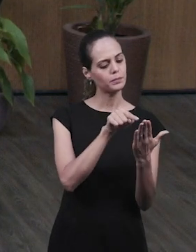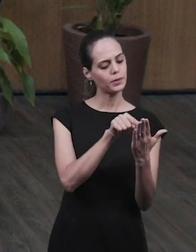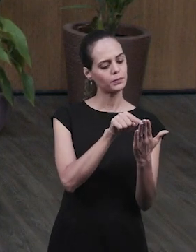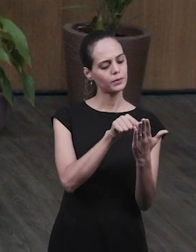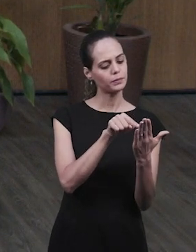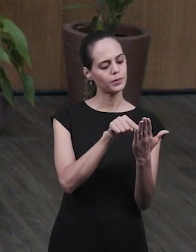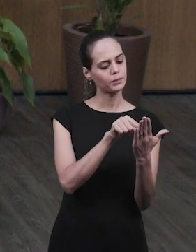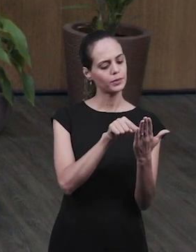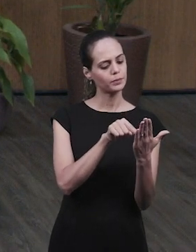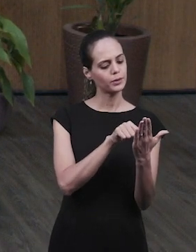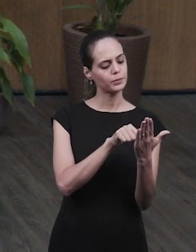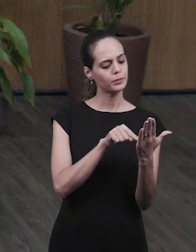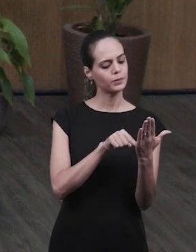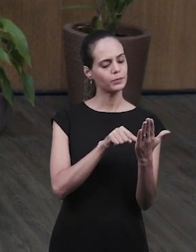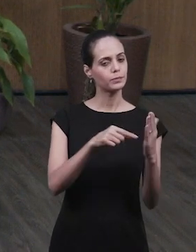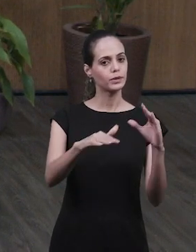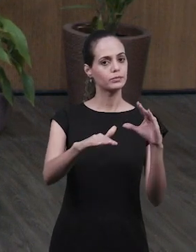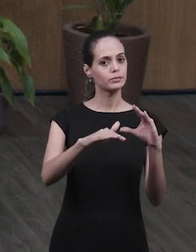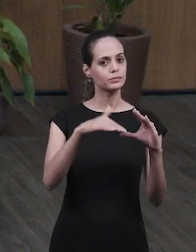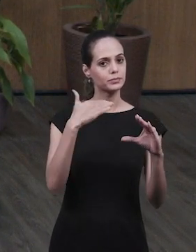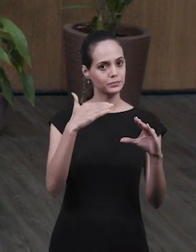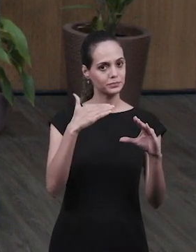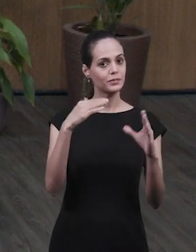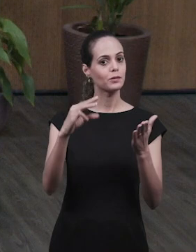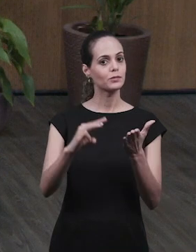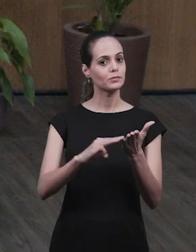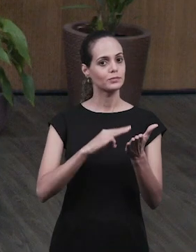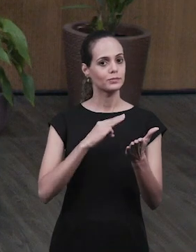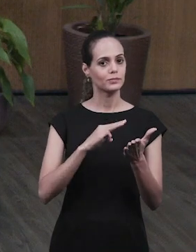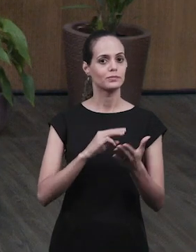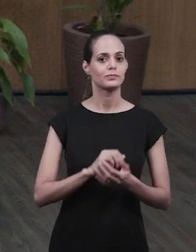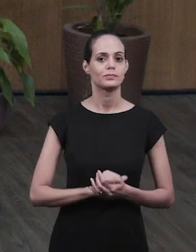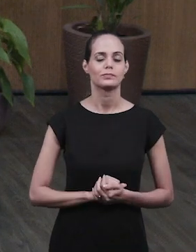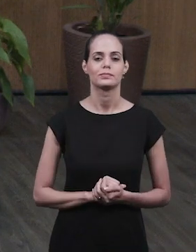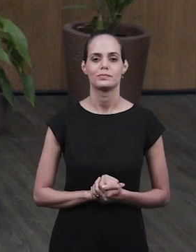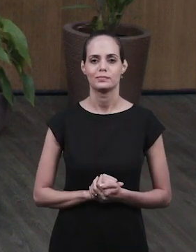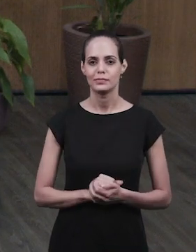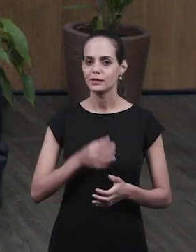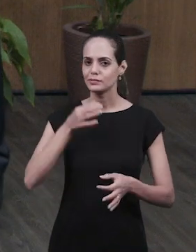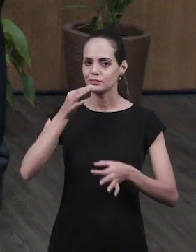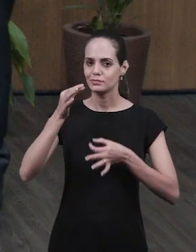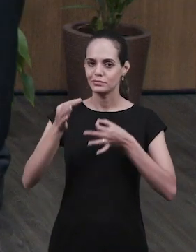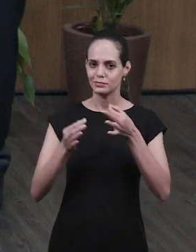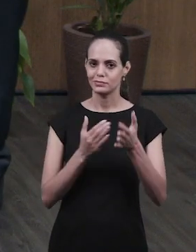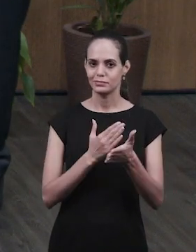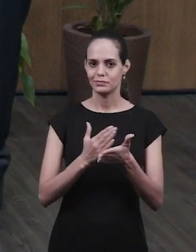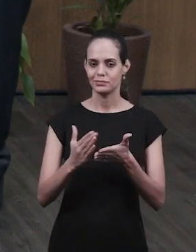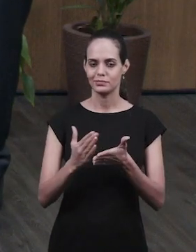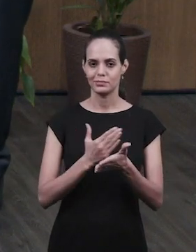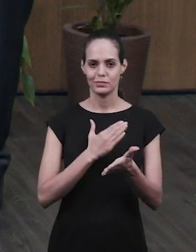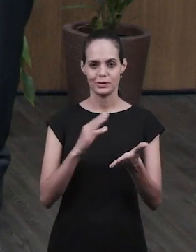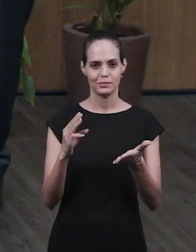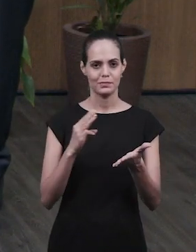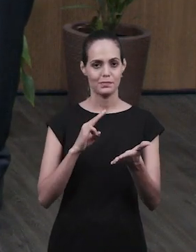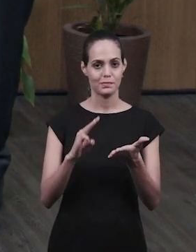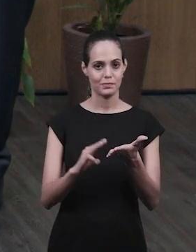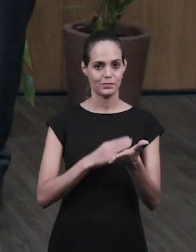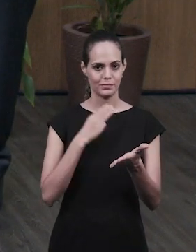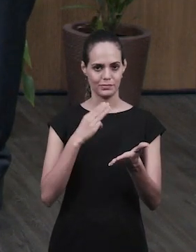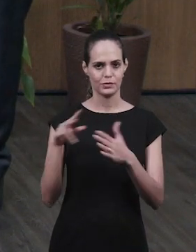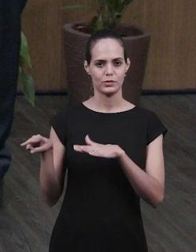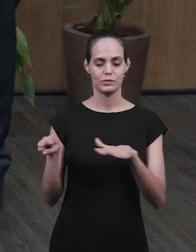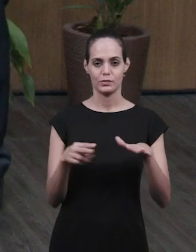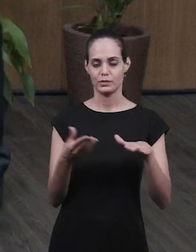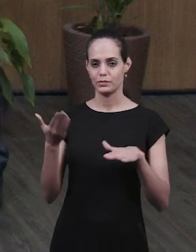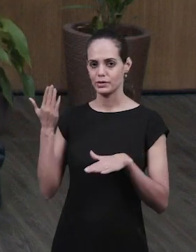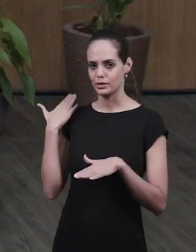WhatsApp à travers lequel vous pouvez nous envoyer un message. Nous allons citer quelques messages